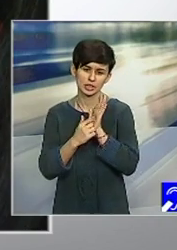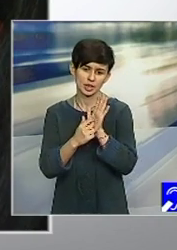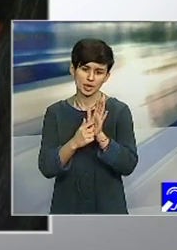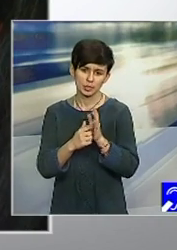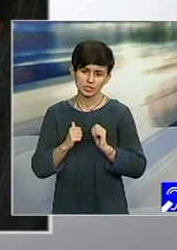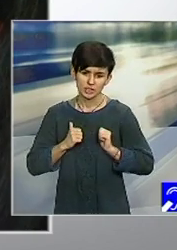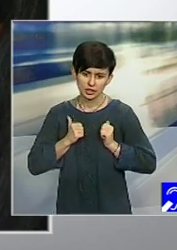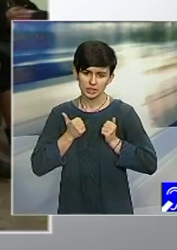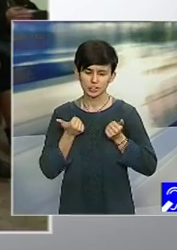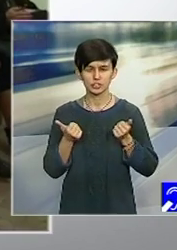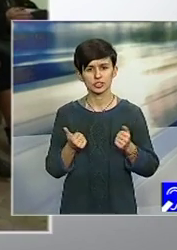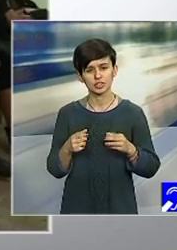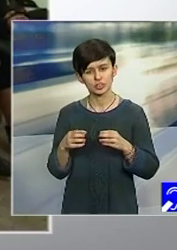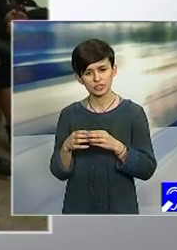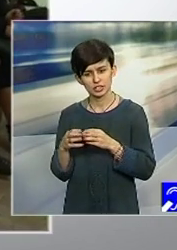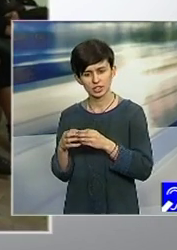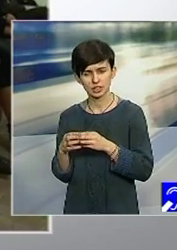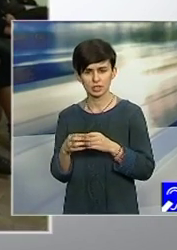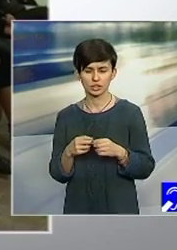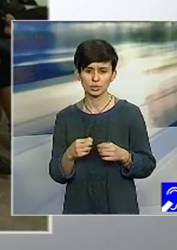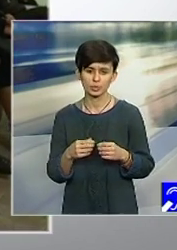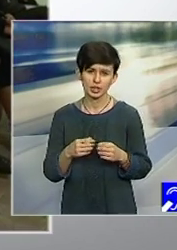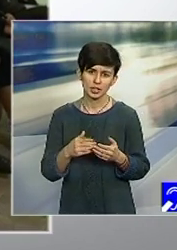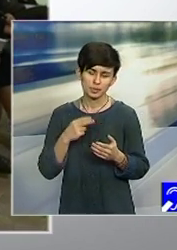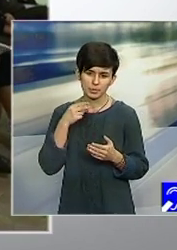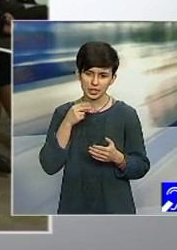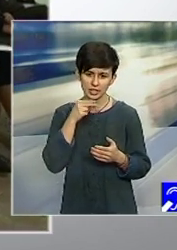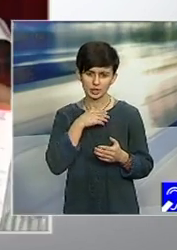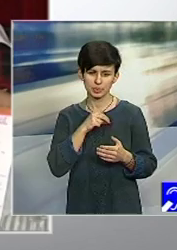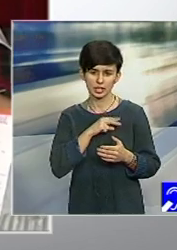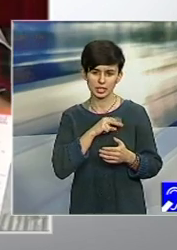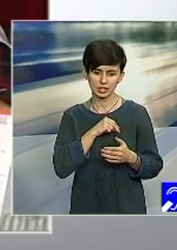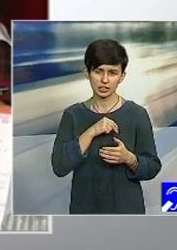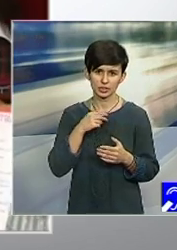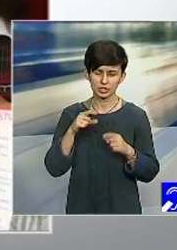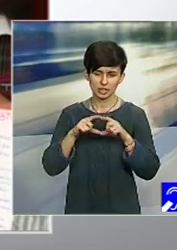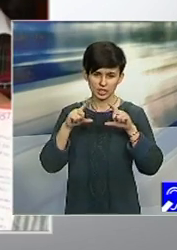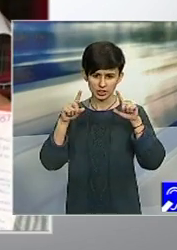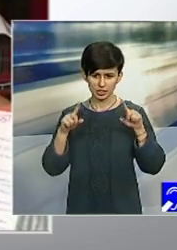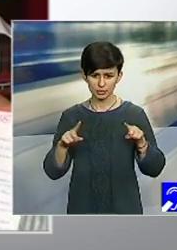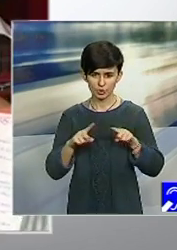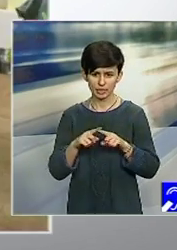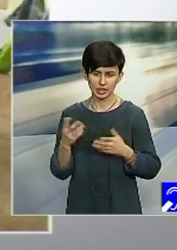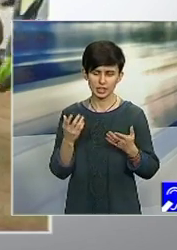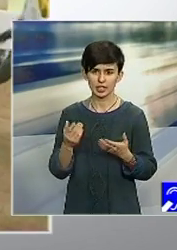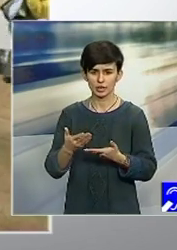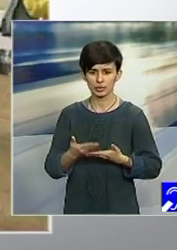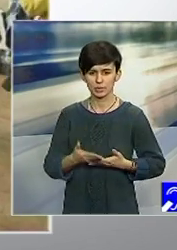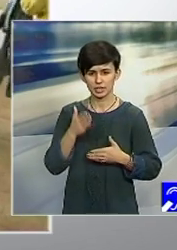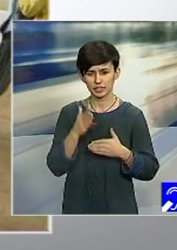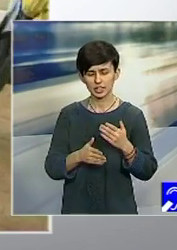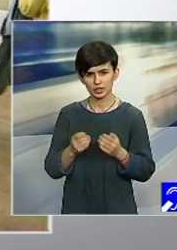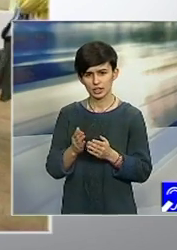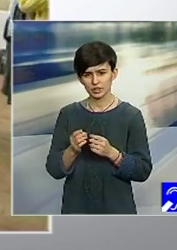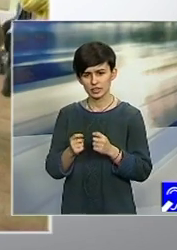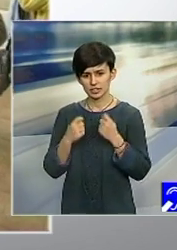și spirit de echipă, bine meritând diplomele de participare și implicare activă pe care le-au primit la sfârșitul